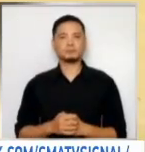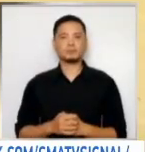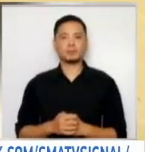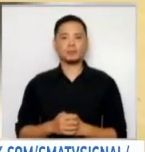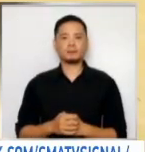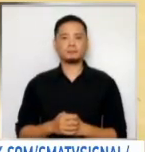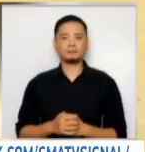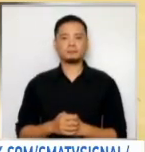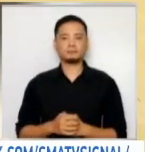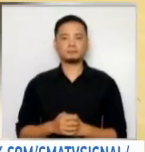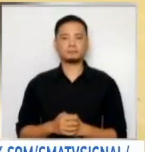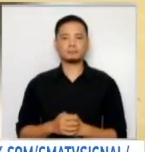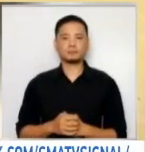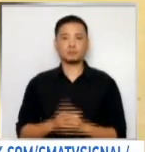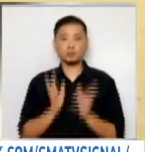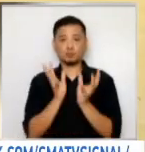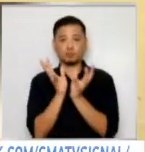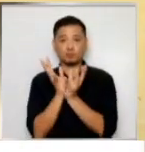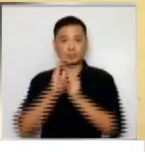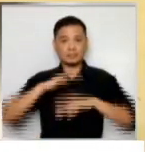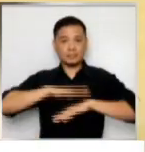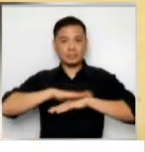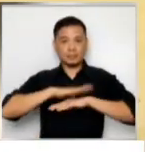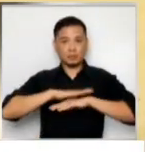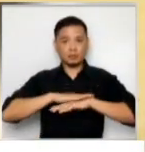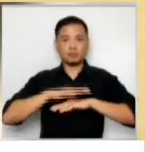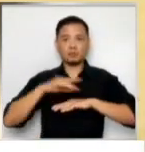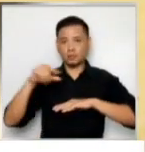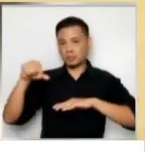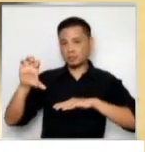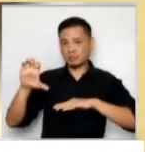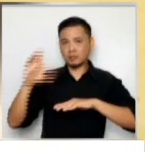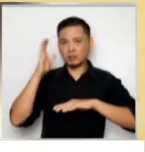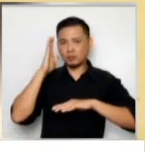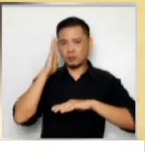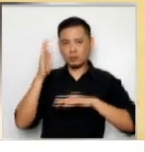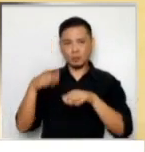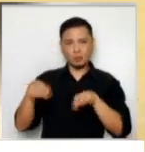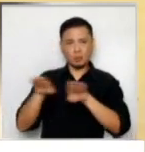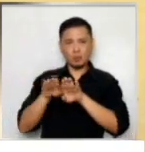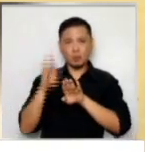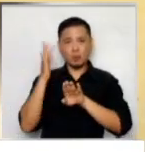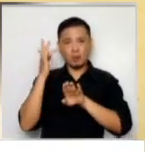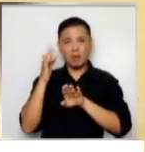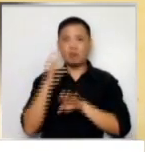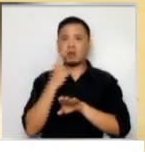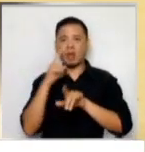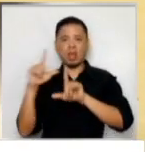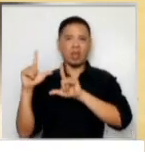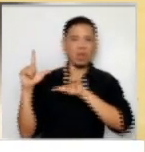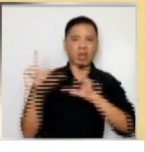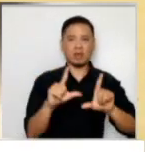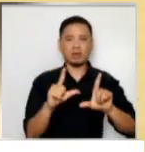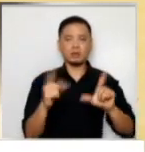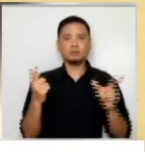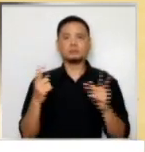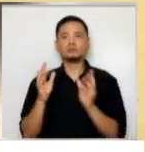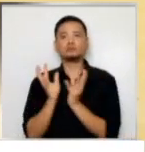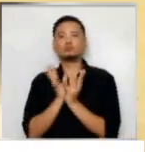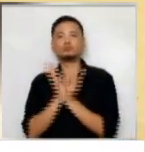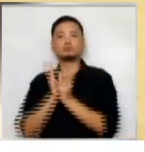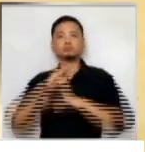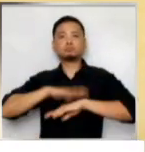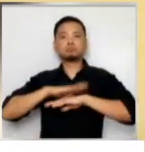Kung ang community pantry sa Maginhawa, Quezon City ay hindi muna magbubukas dahil sa red tagging, tuloy naman ang community pantry sa Sampaloc,